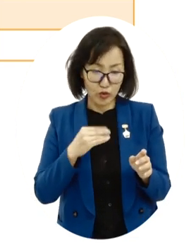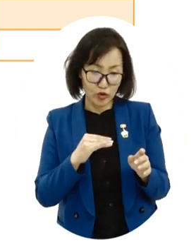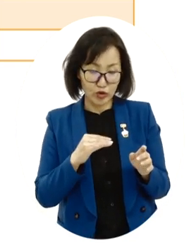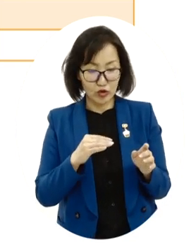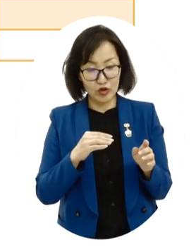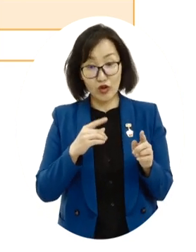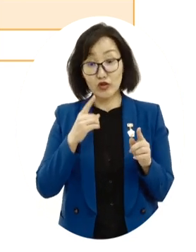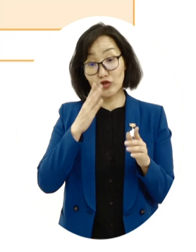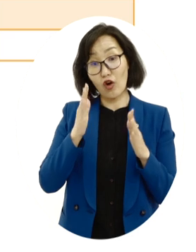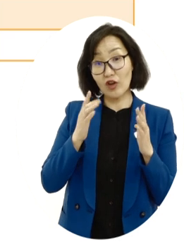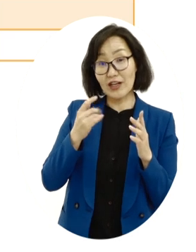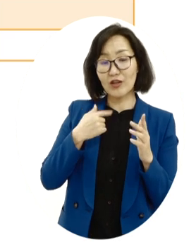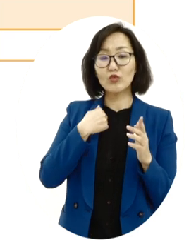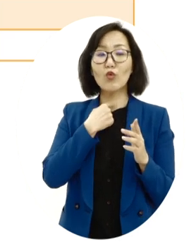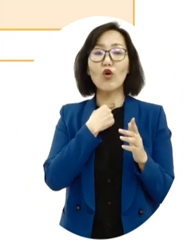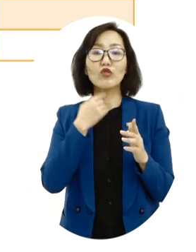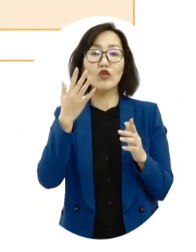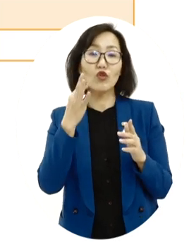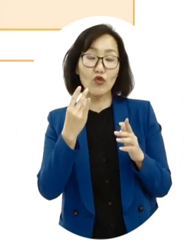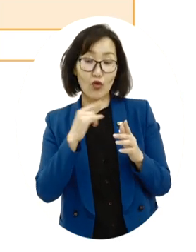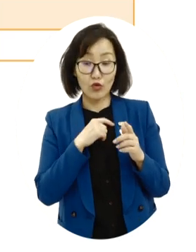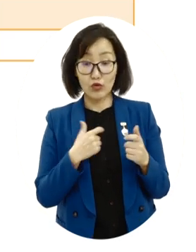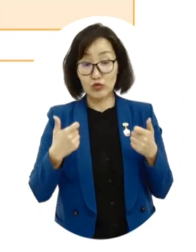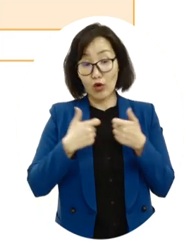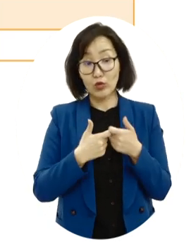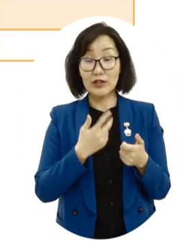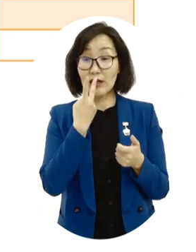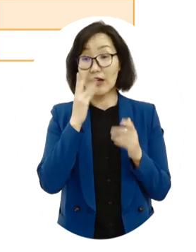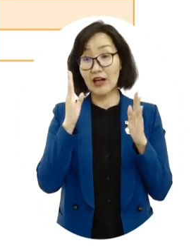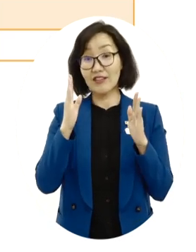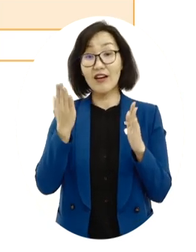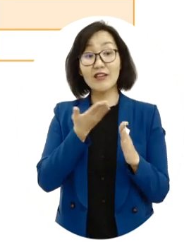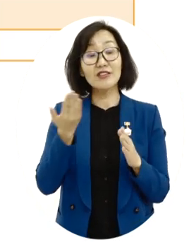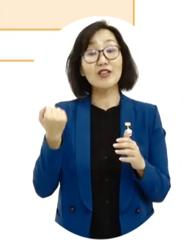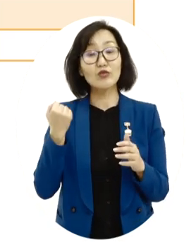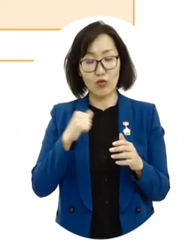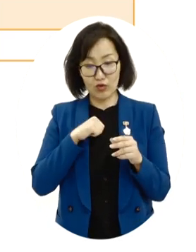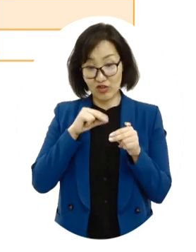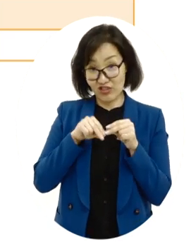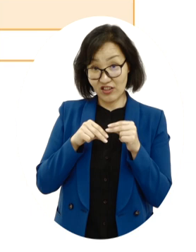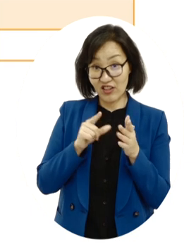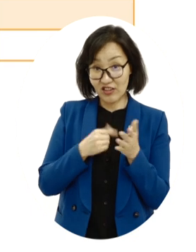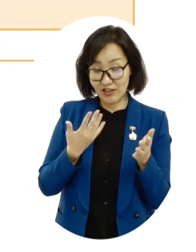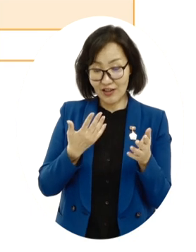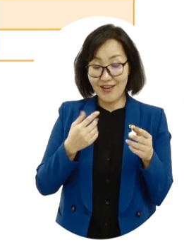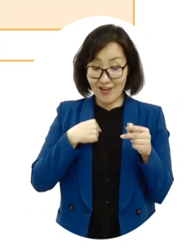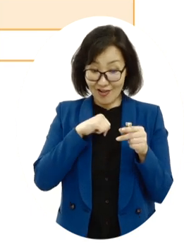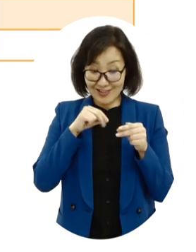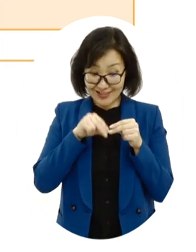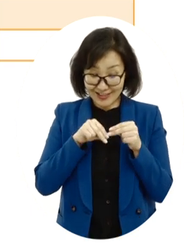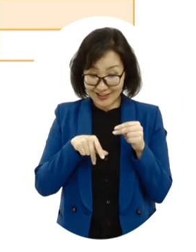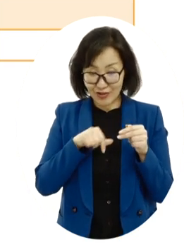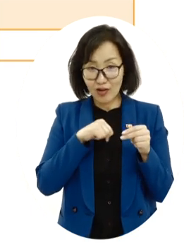дохио зангаг тохируулсан эсэх, дуу хоолойны өнг аялгаа тохируулж ярьсан уу гэдгийг шалгах нэ. Шалгахтаа доорх